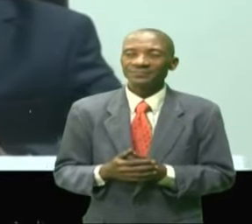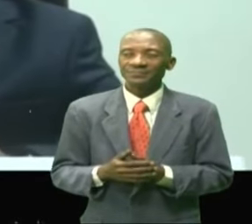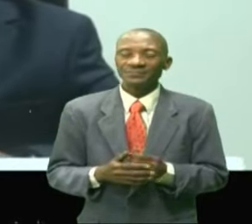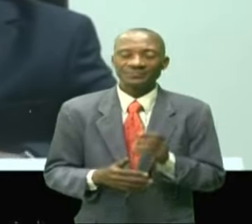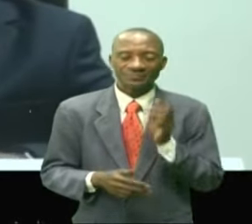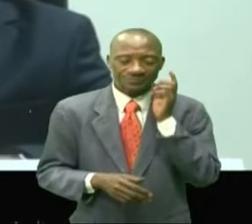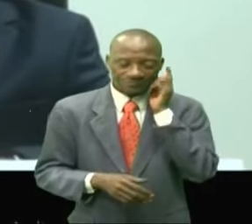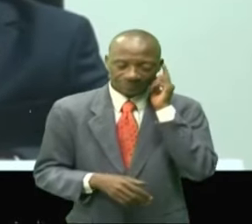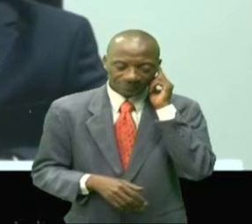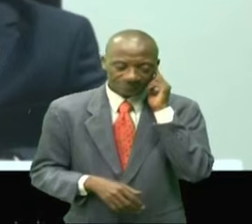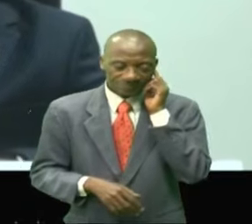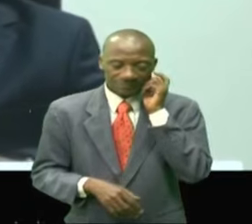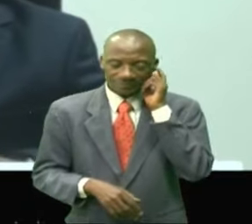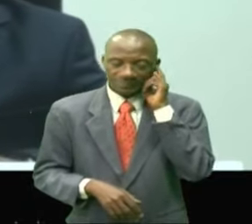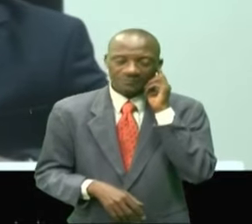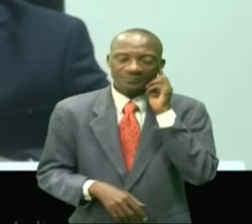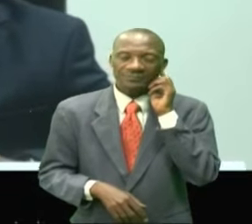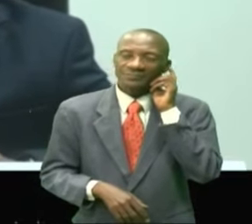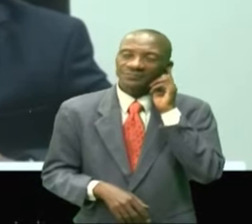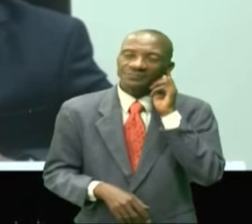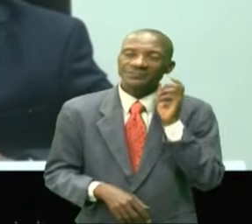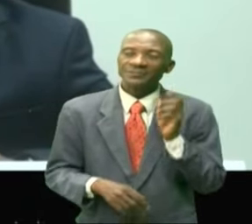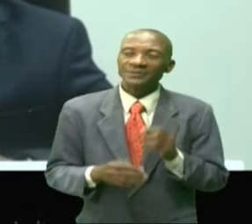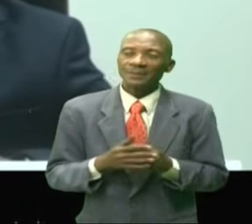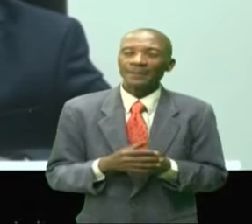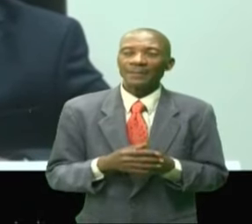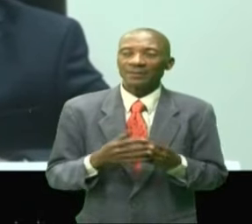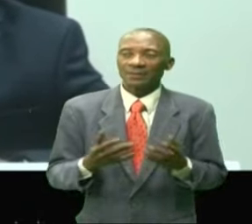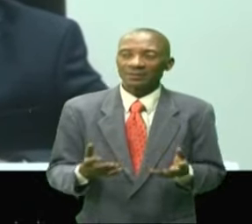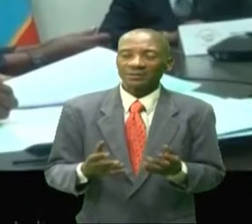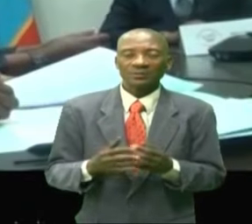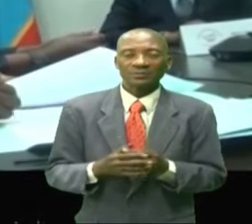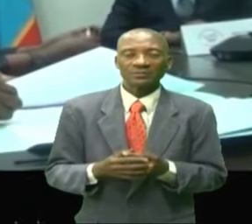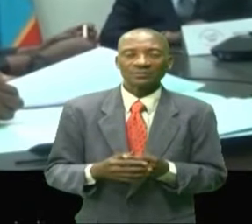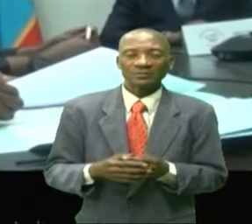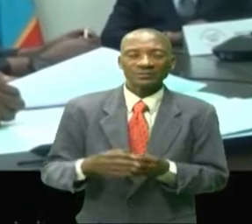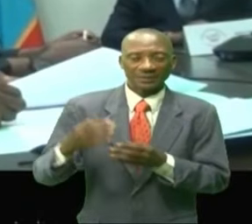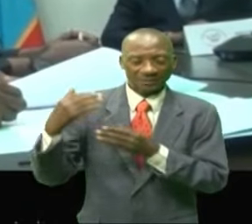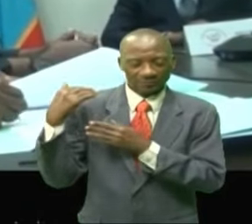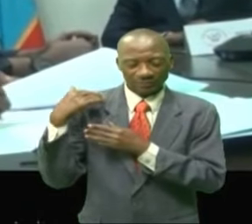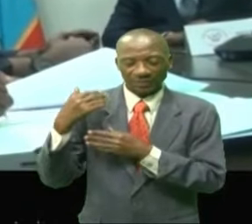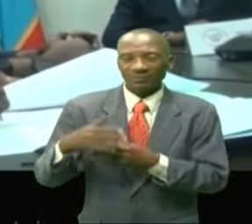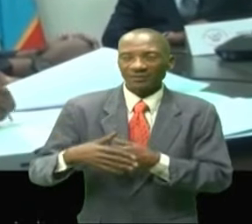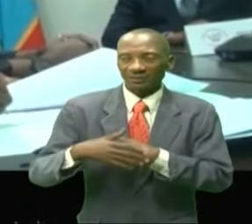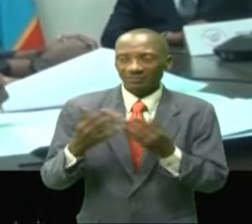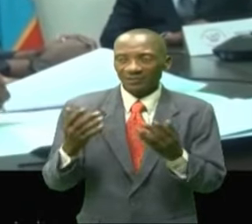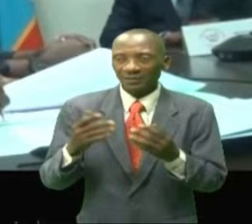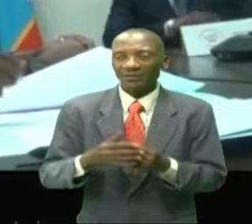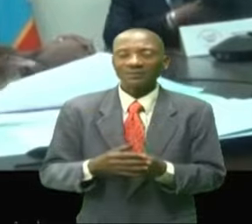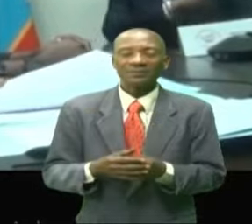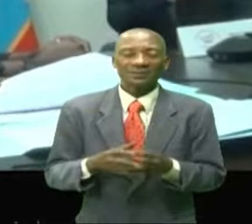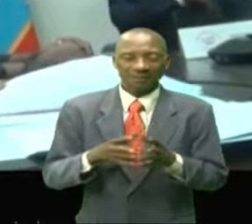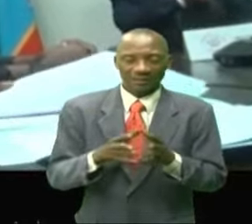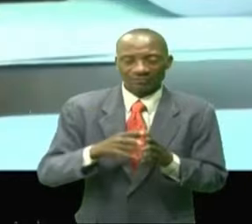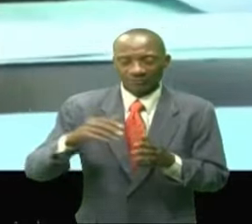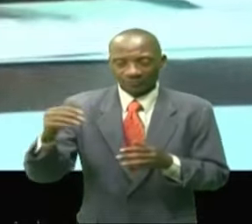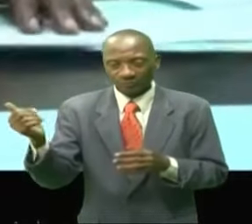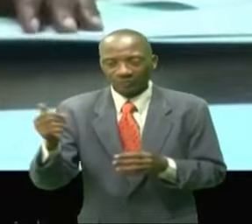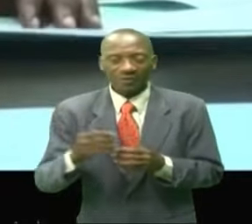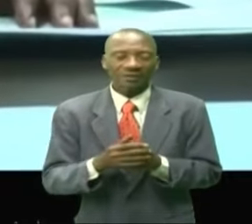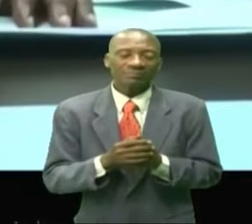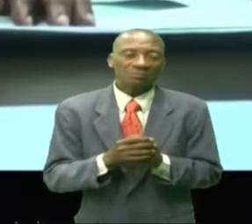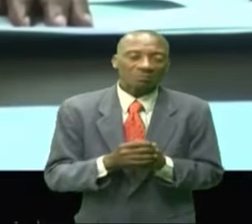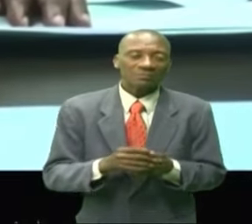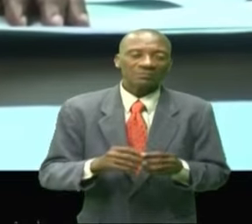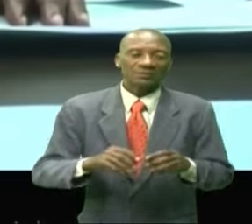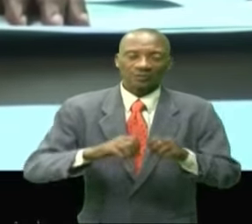Kaboulo Mwana Kaboulo, a choisi d'accorder la gestion de cette infrastructure à ses dignes fils du terroir qui a répondu à la